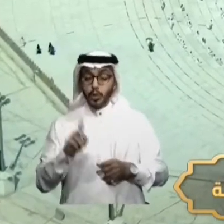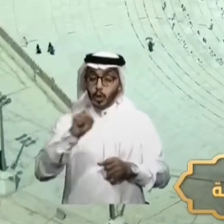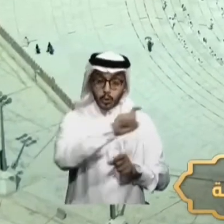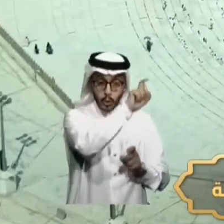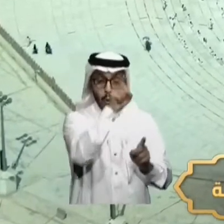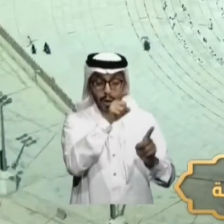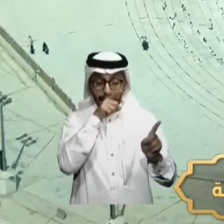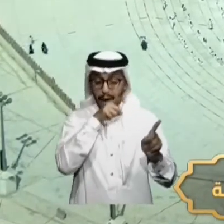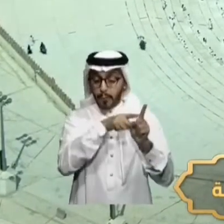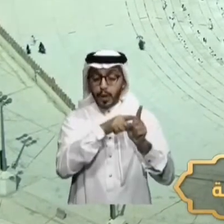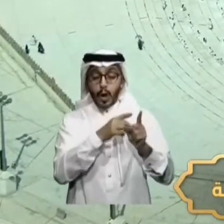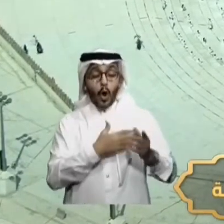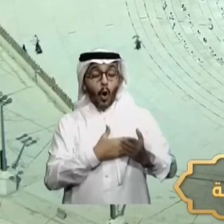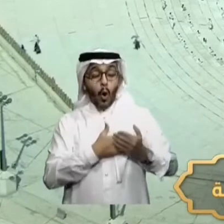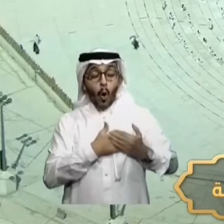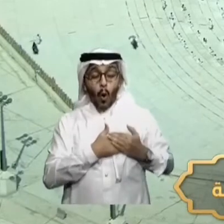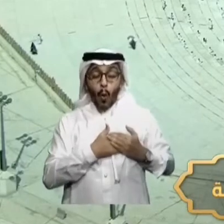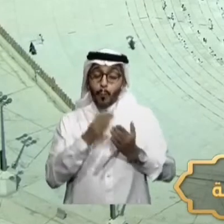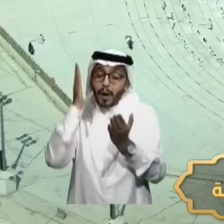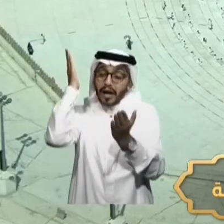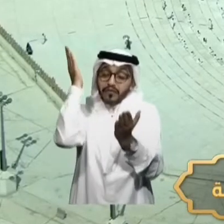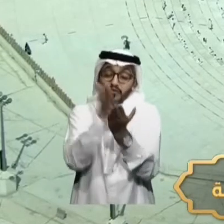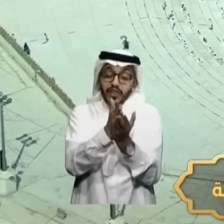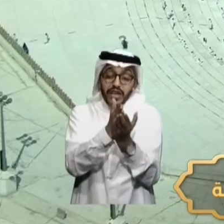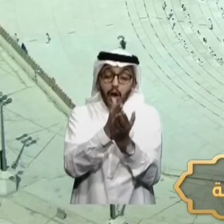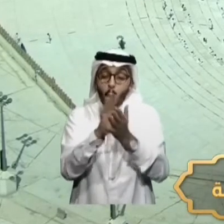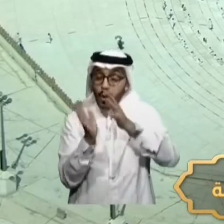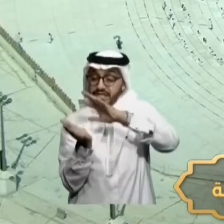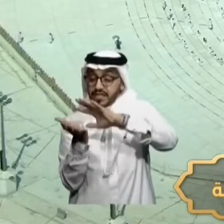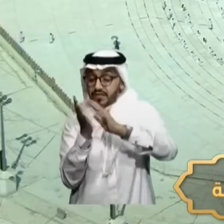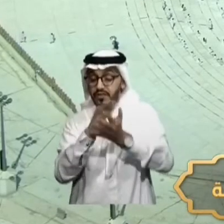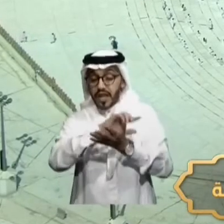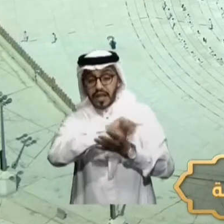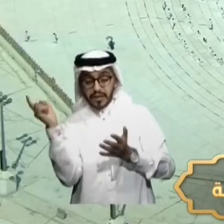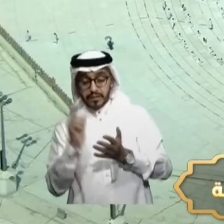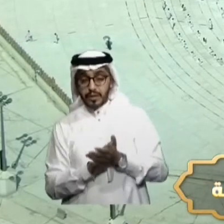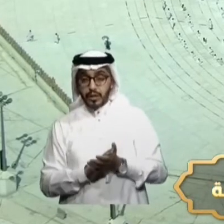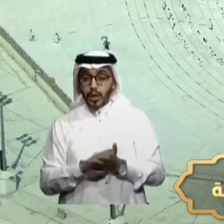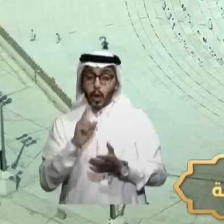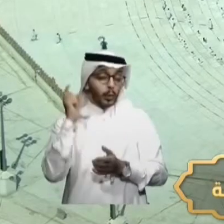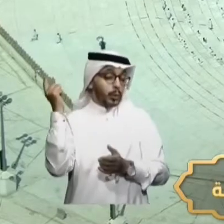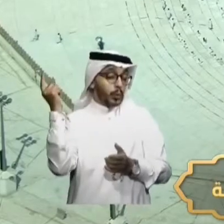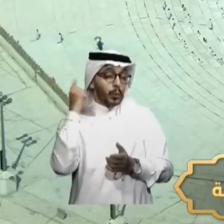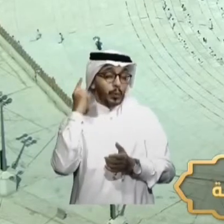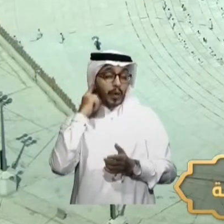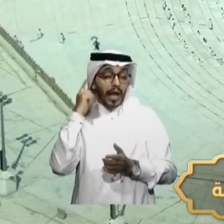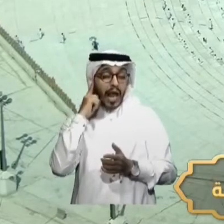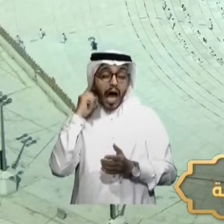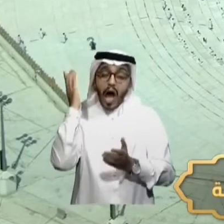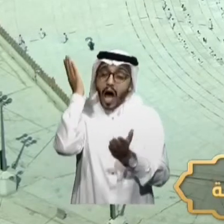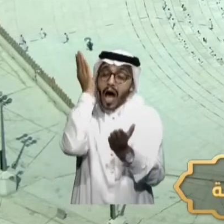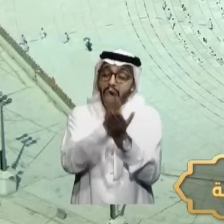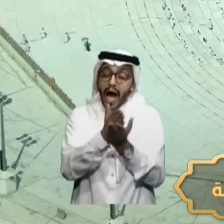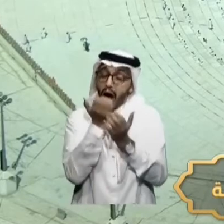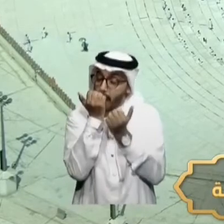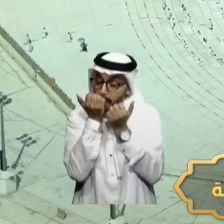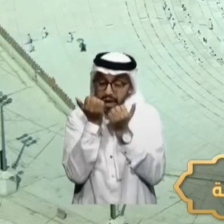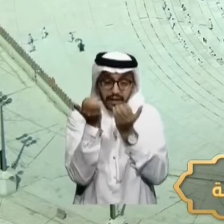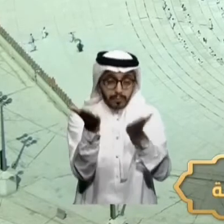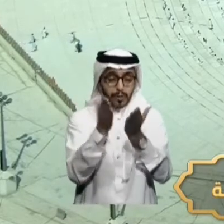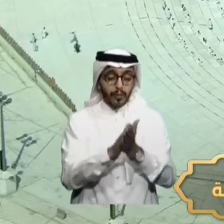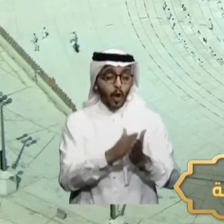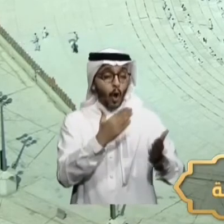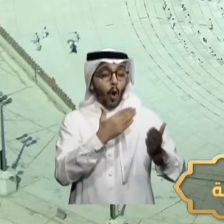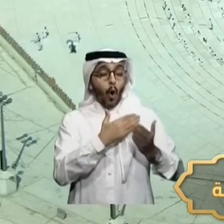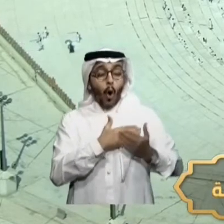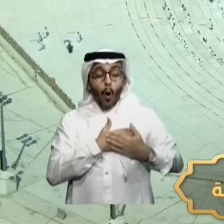سلهم عن الحب الصحيح ووصفه، فلسوف تسمع صادق الأخبار